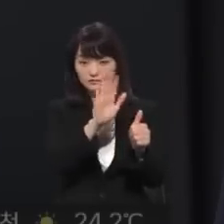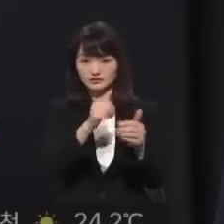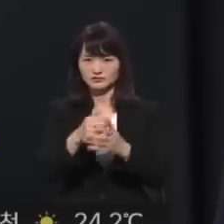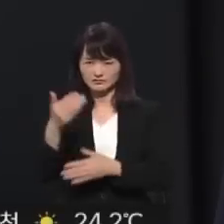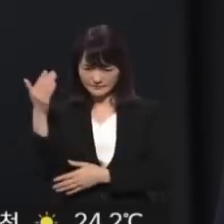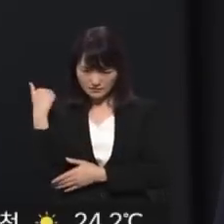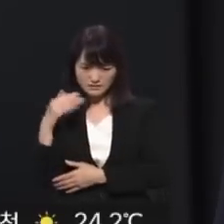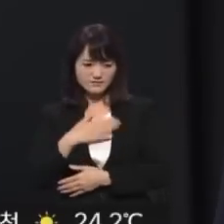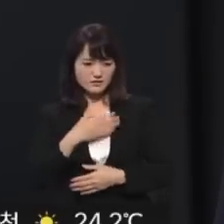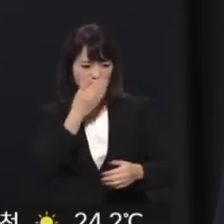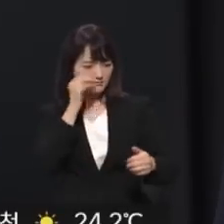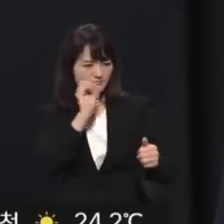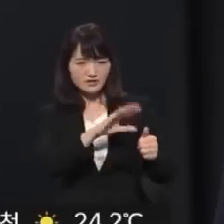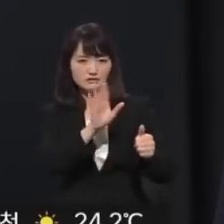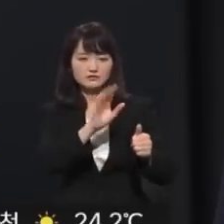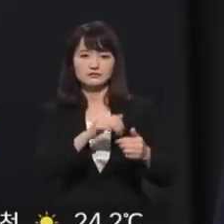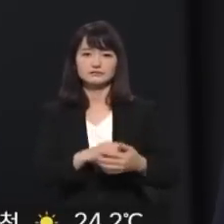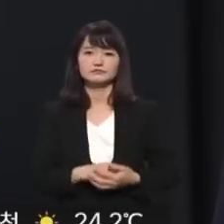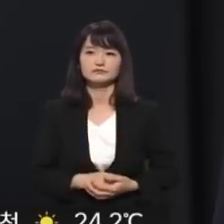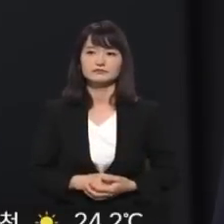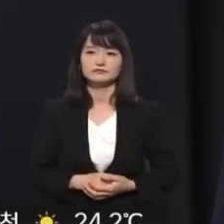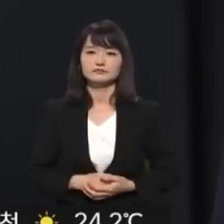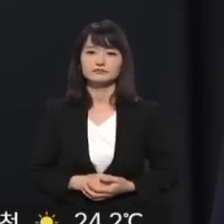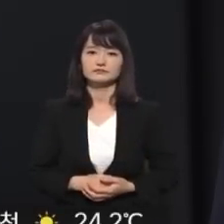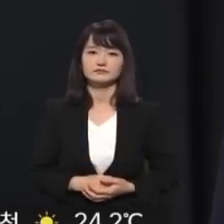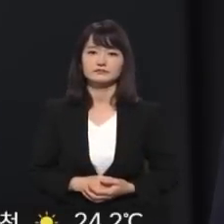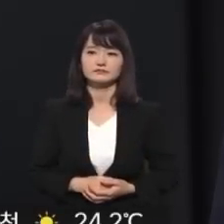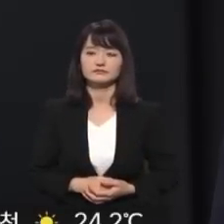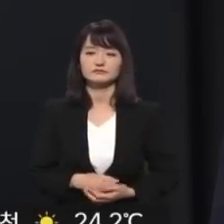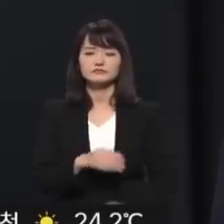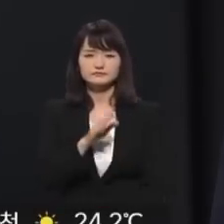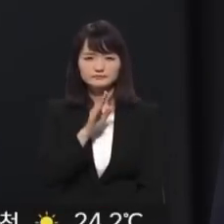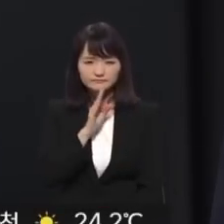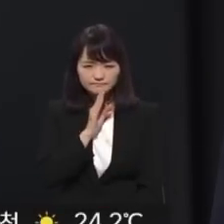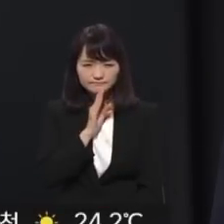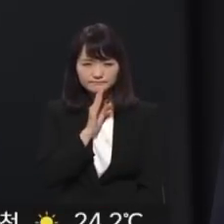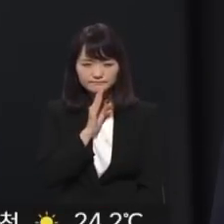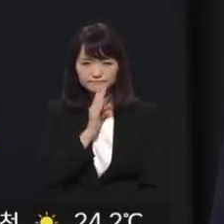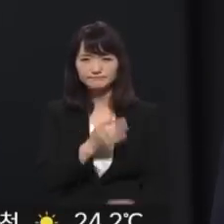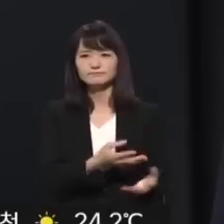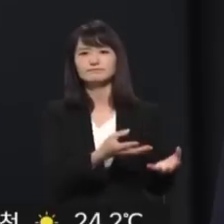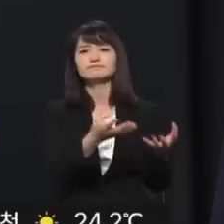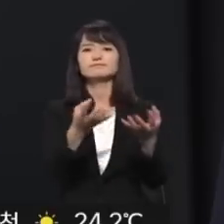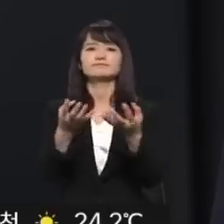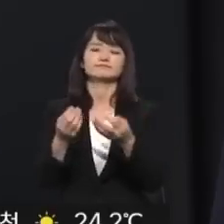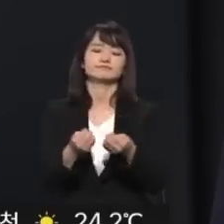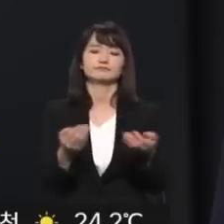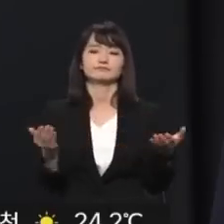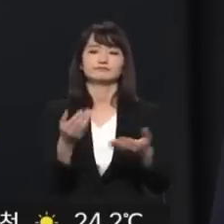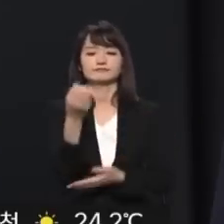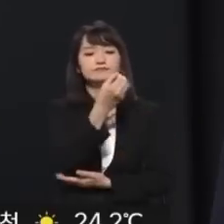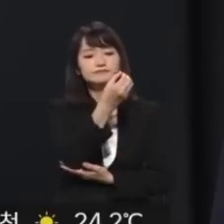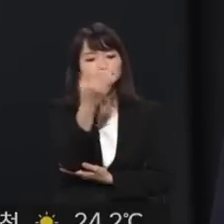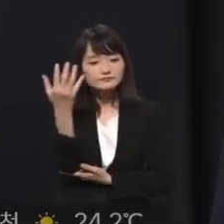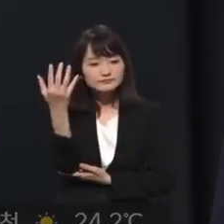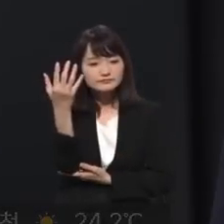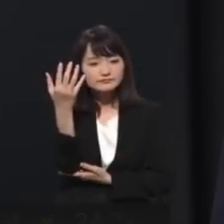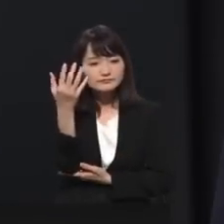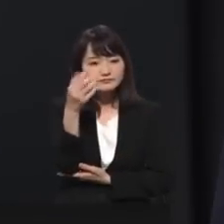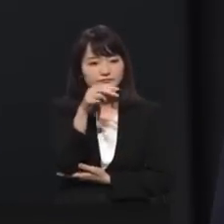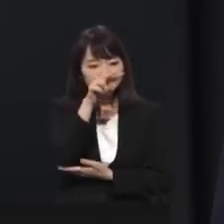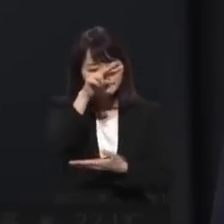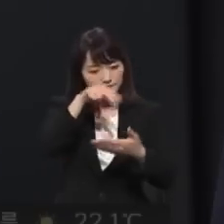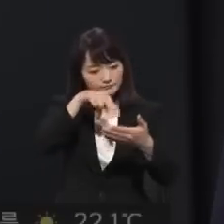이렇게까지 잘 무시하지 않았다 라는 마음이 드니까 실제로 많은 일들을 신문에서 보게 되어 왔고 지금까지